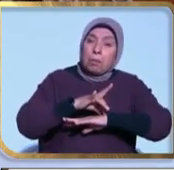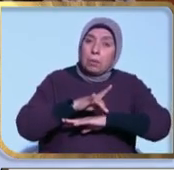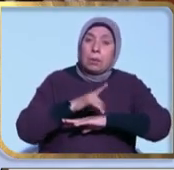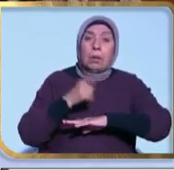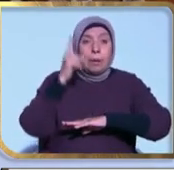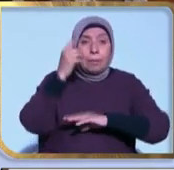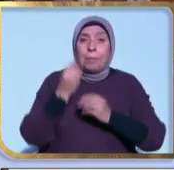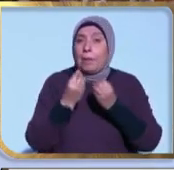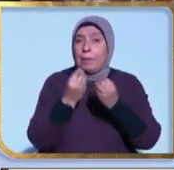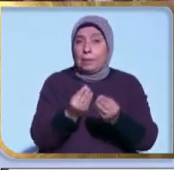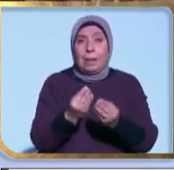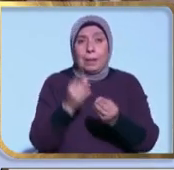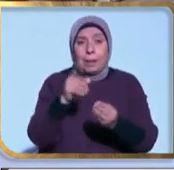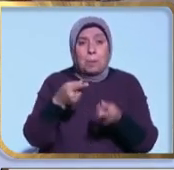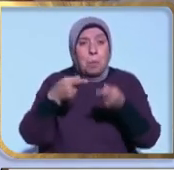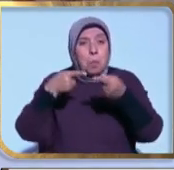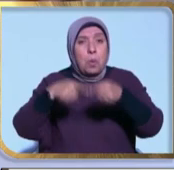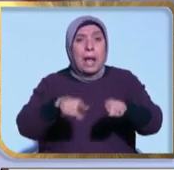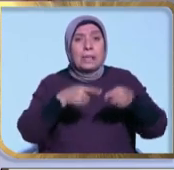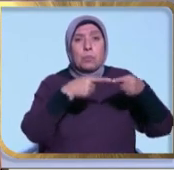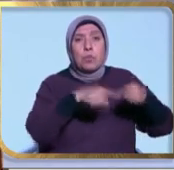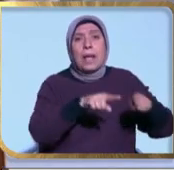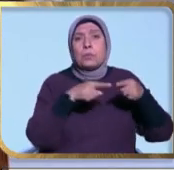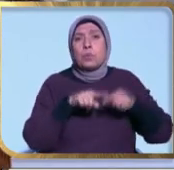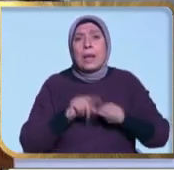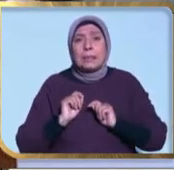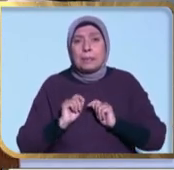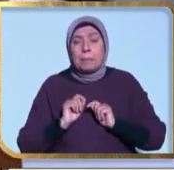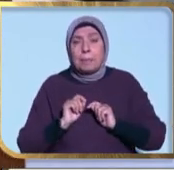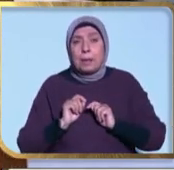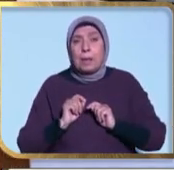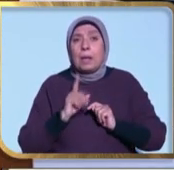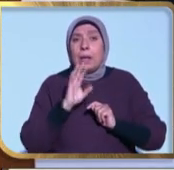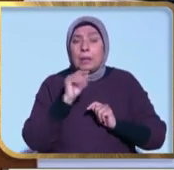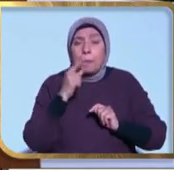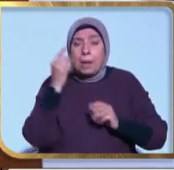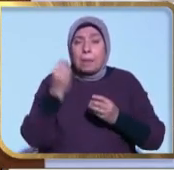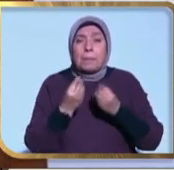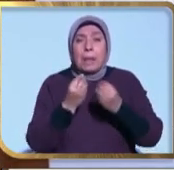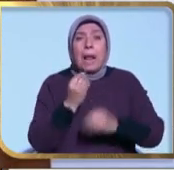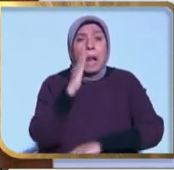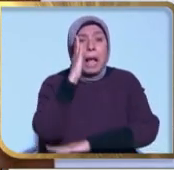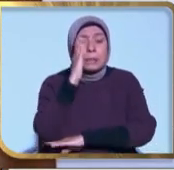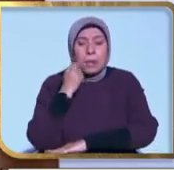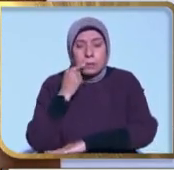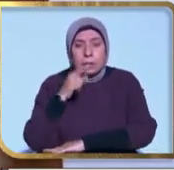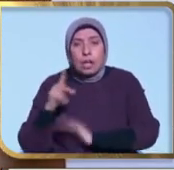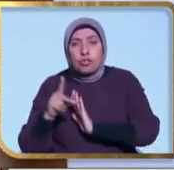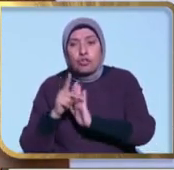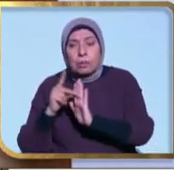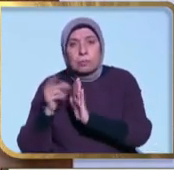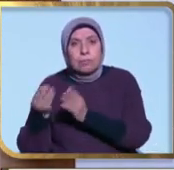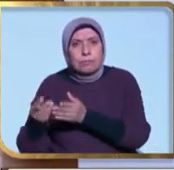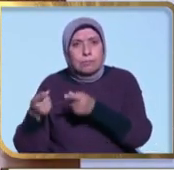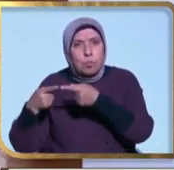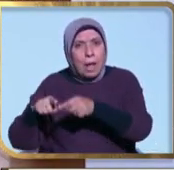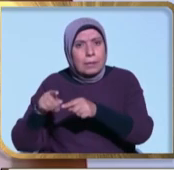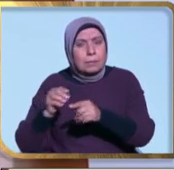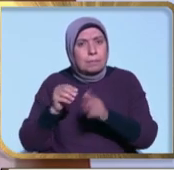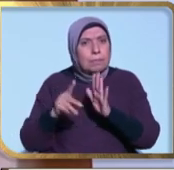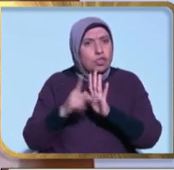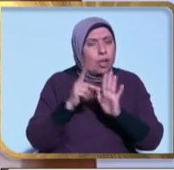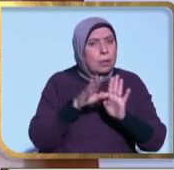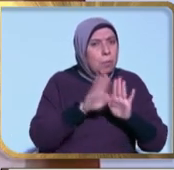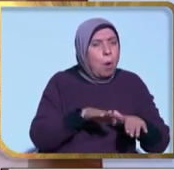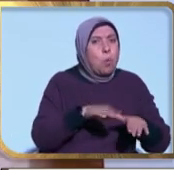اقر هذه القواعد المهمه انه فاتقوا الله ما استطعتم وما اخبرنا به النبي عليه الصلاه